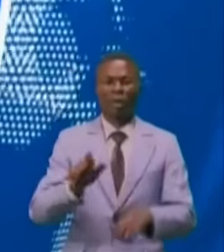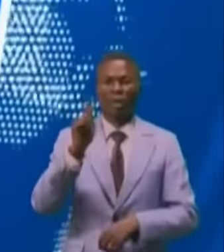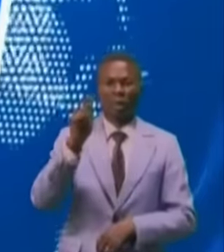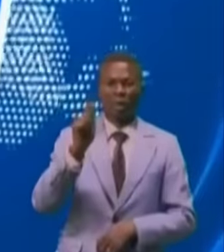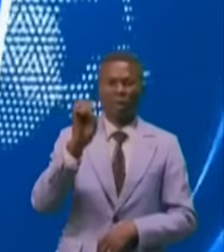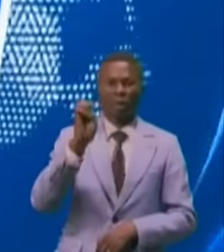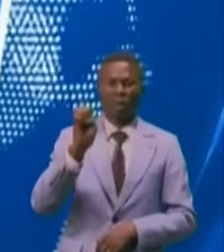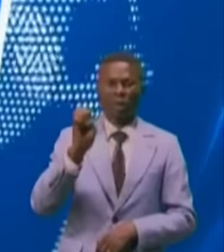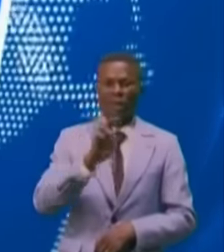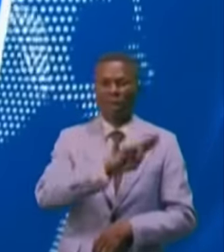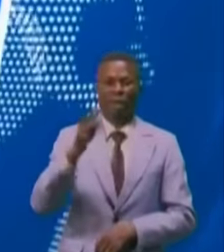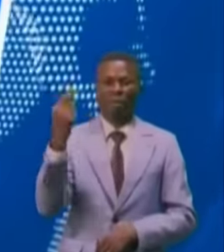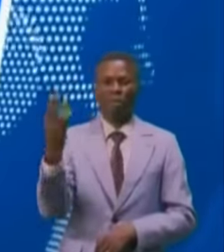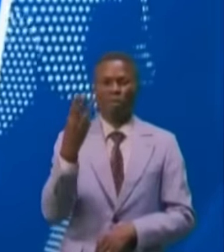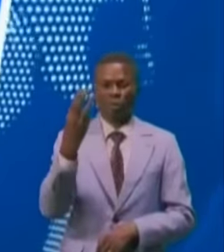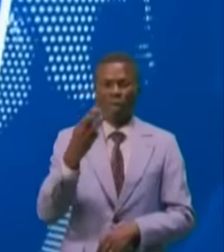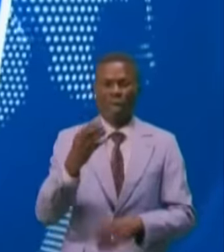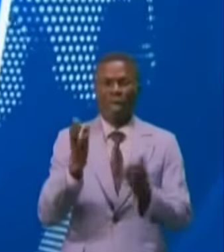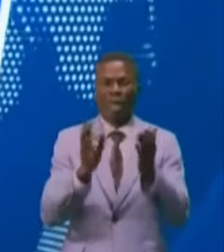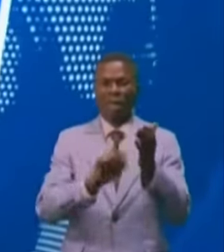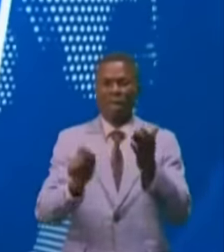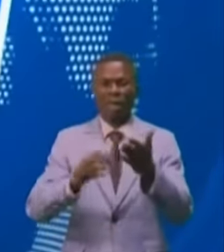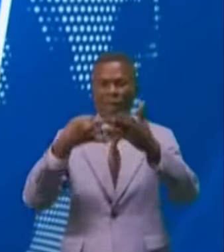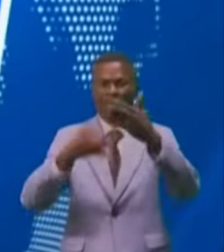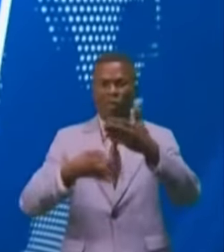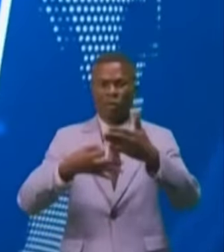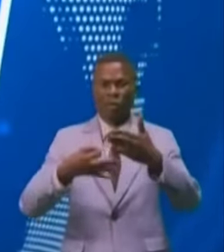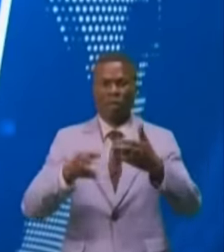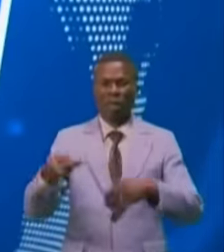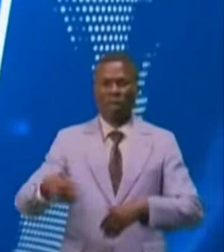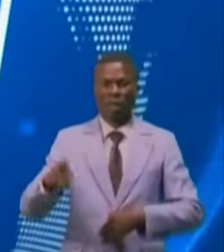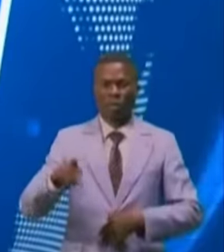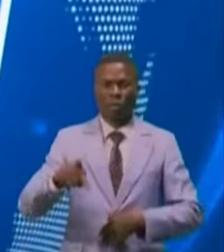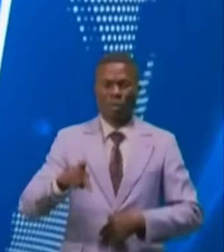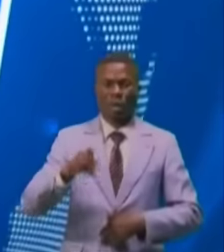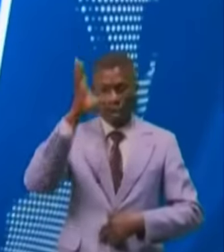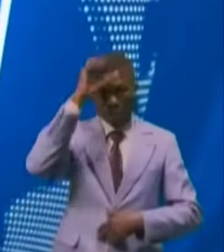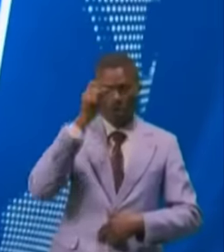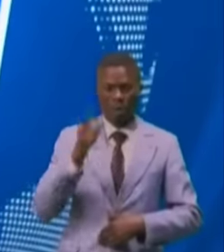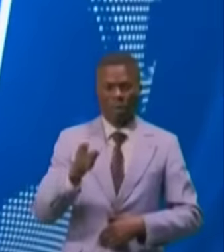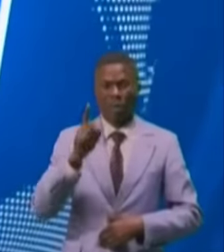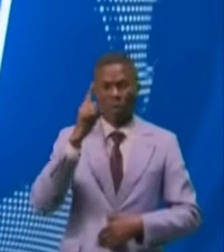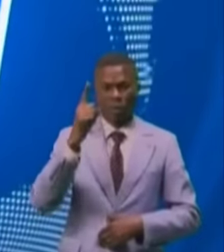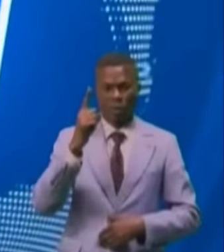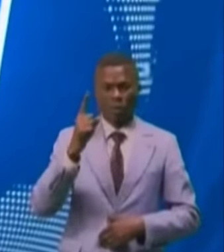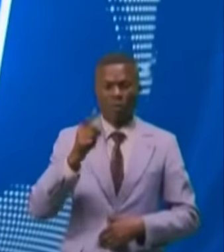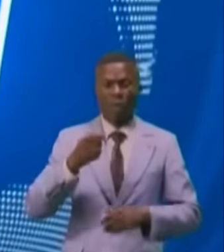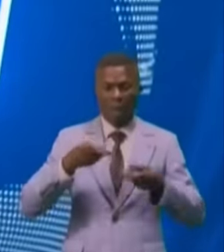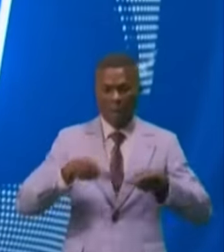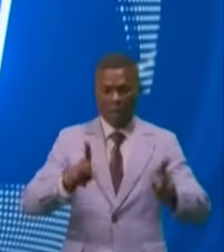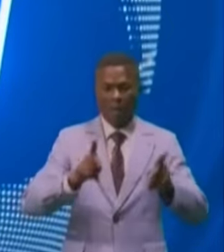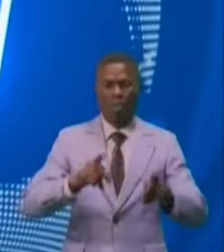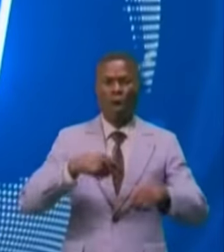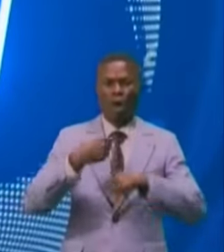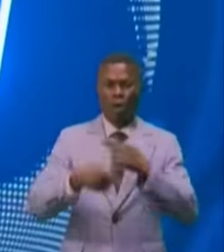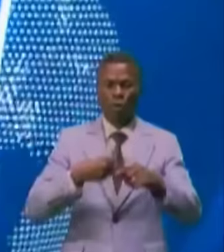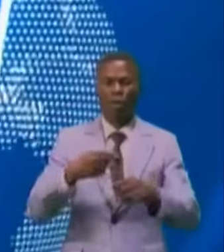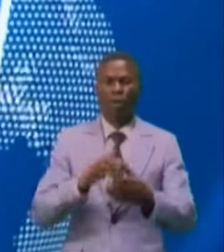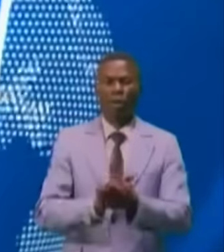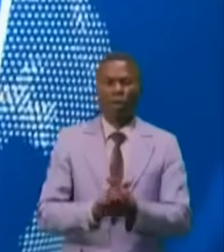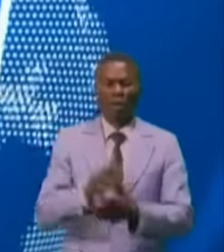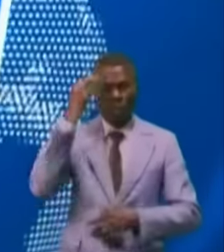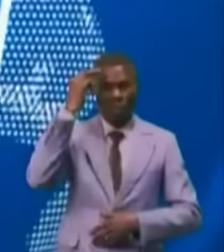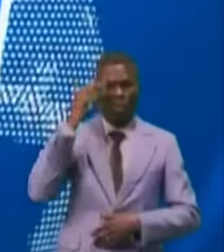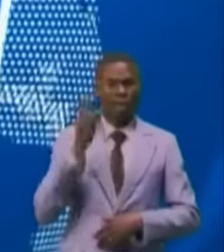Tenasos 2024 dans la province éducationnelle de Quiloud 1. Le go a été donné par le